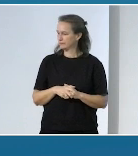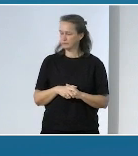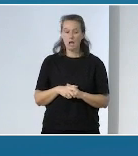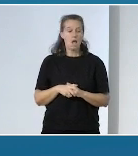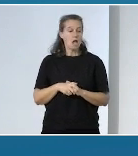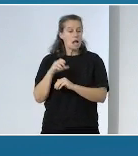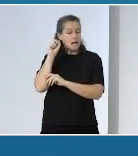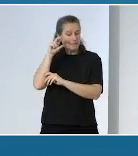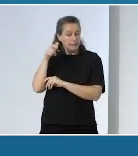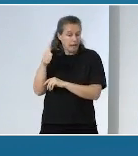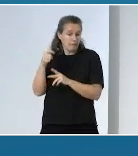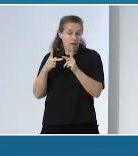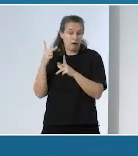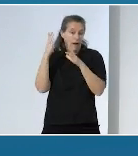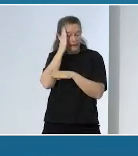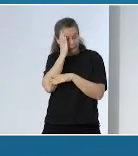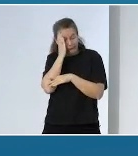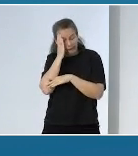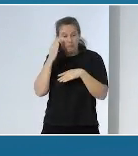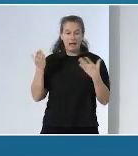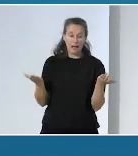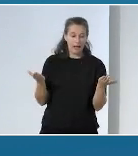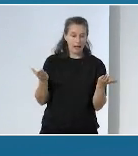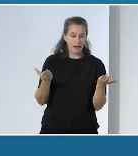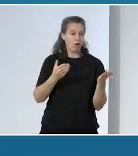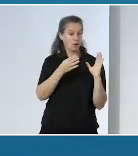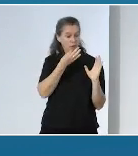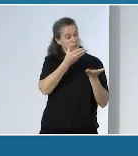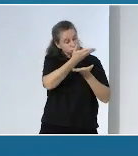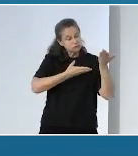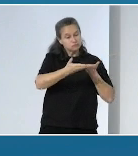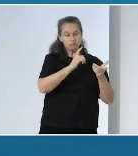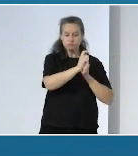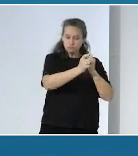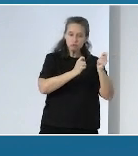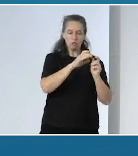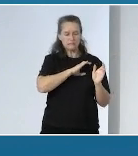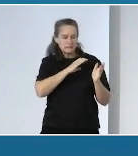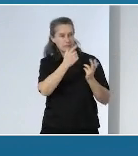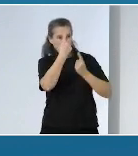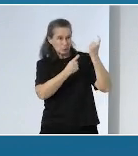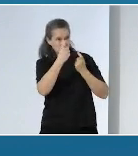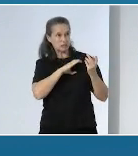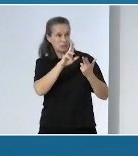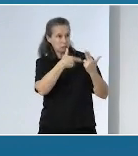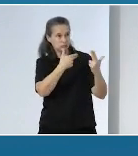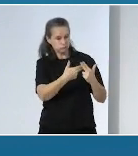Puis quand Émilie, elle dort, parce que ça arrive, et ben, du coup, on en profite pour discuter entre nous et essayer de répondre à tous leurs